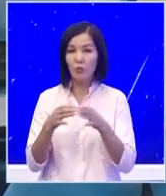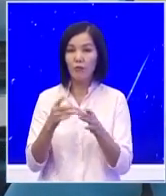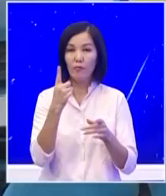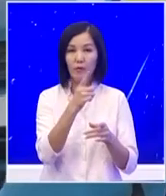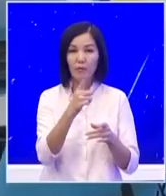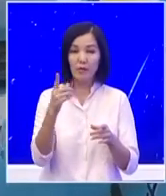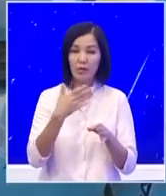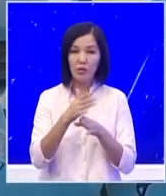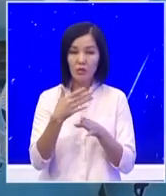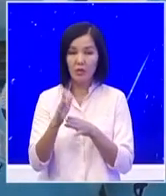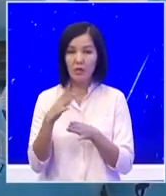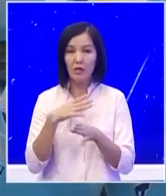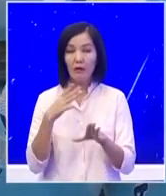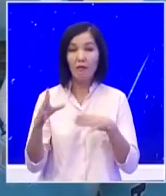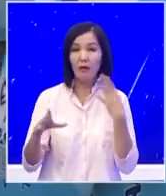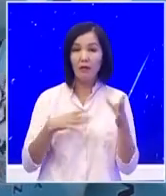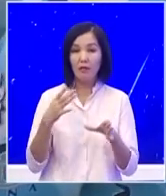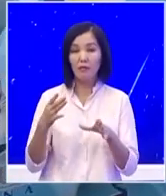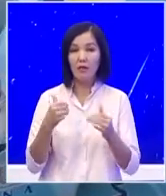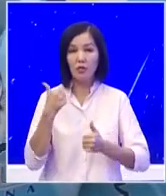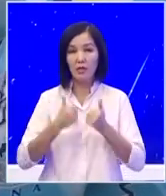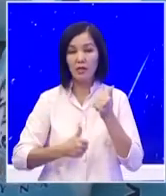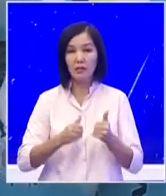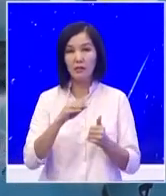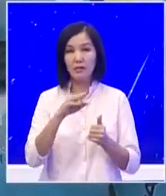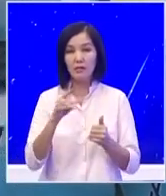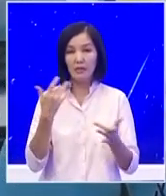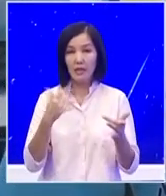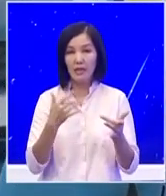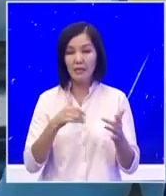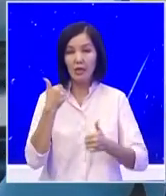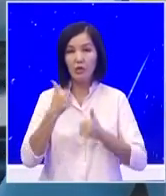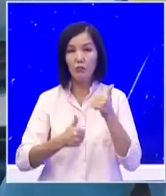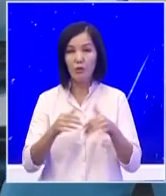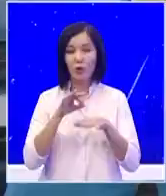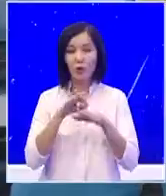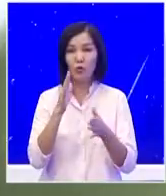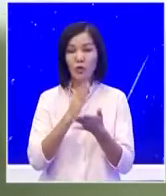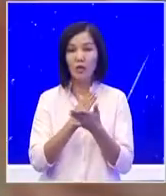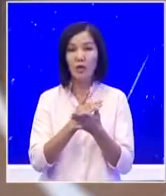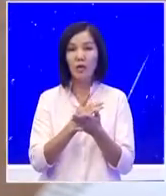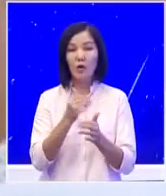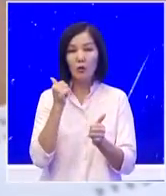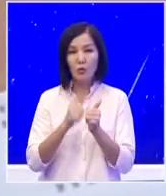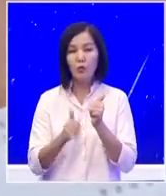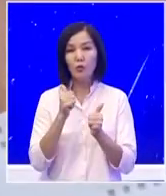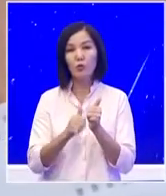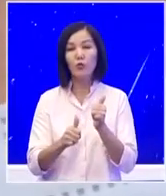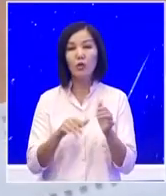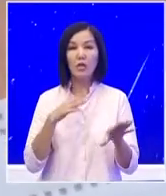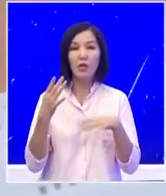жүреміз. Сөнген дайындалып атқан жарысымыз Тараздағы чемпионатқа дайындалып атырмыз. Күнде тренировка өтіп